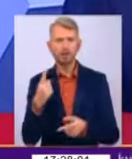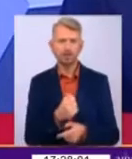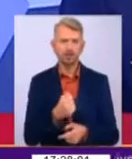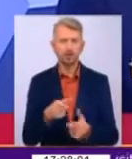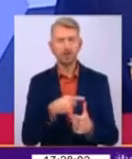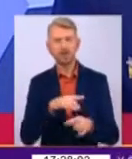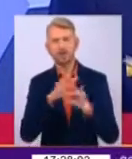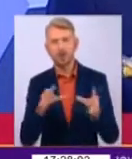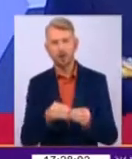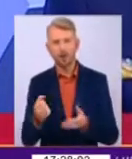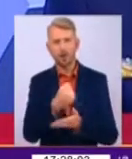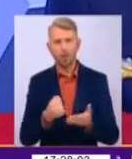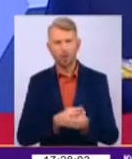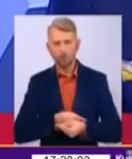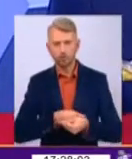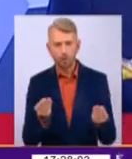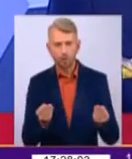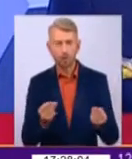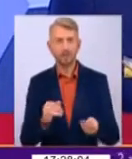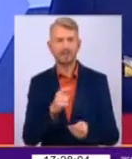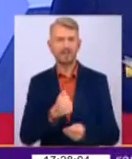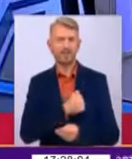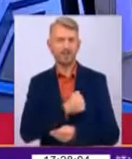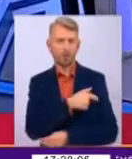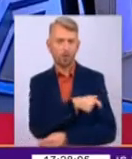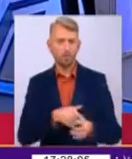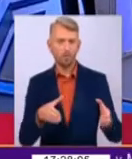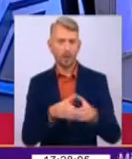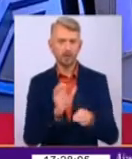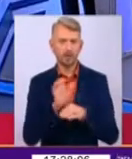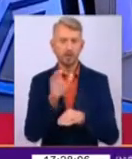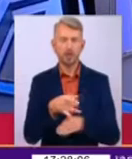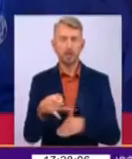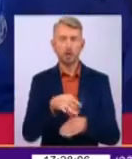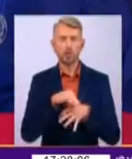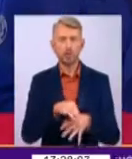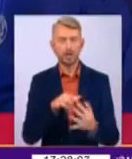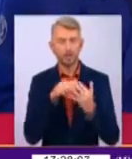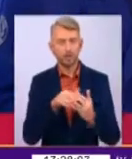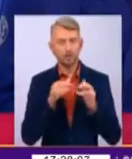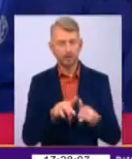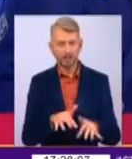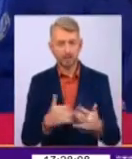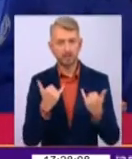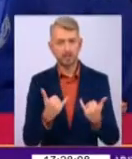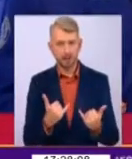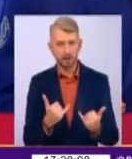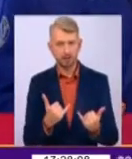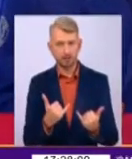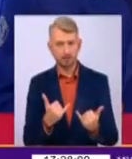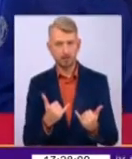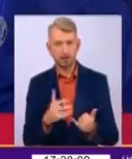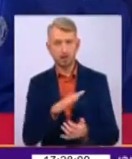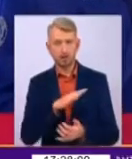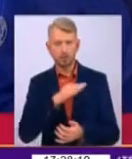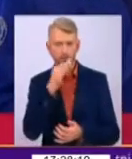взагалі озброїтися і з військоматів направляти в райони проведення бойових дій. Зараз і мельком була з цього